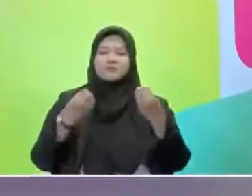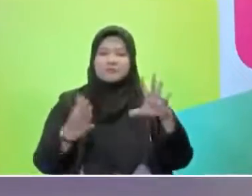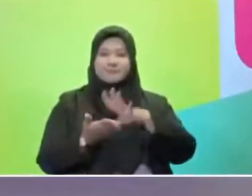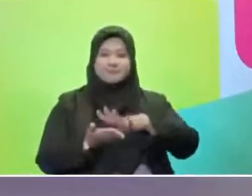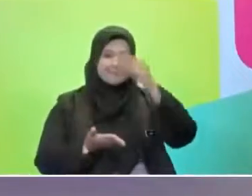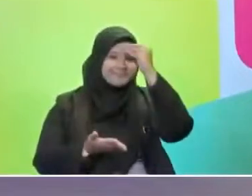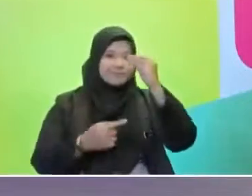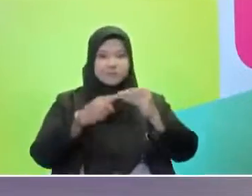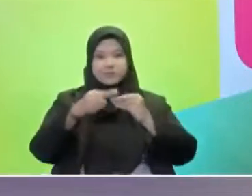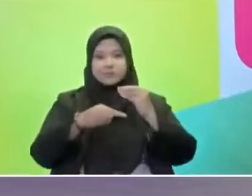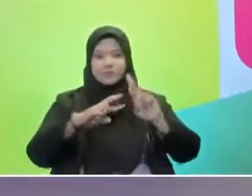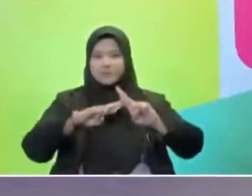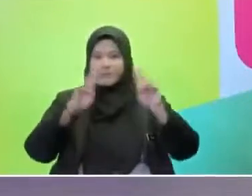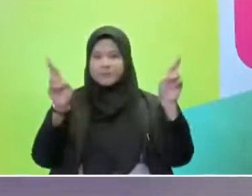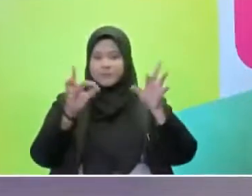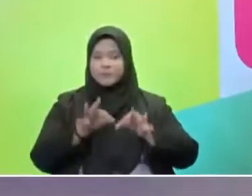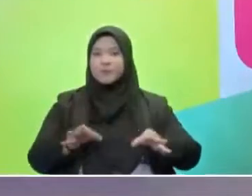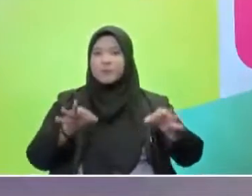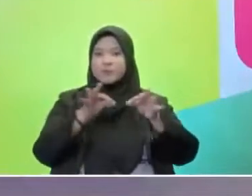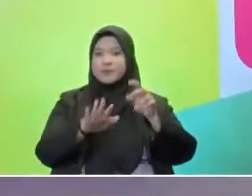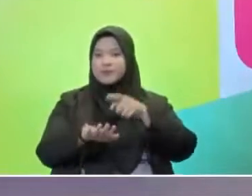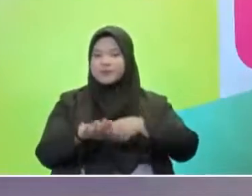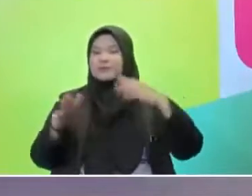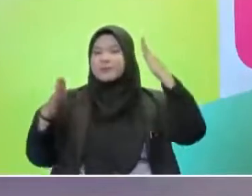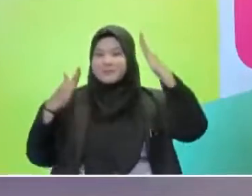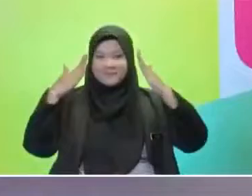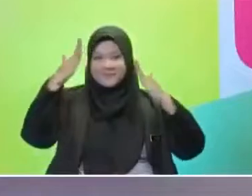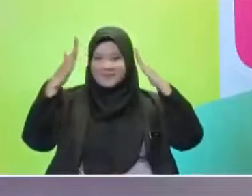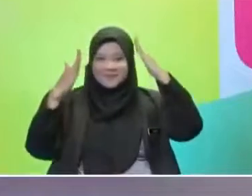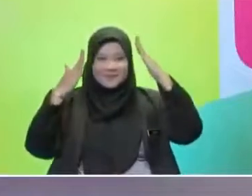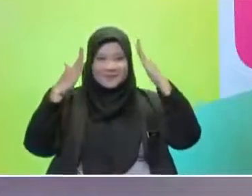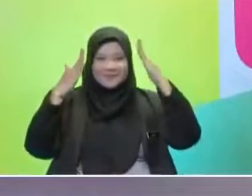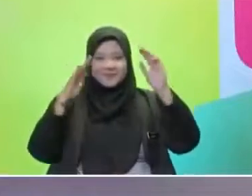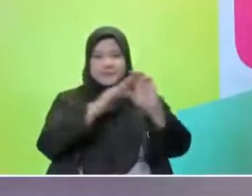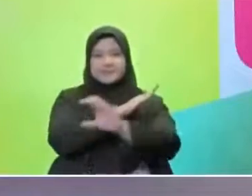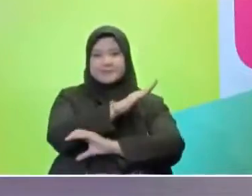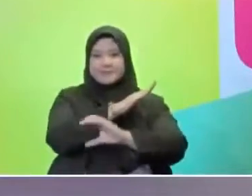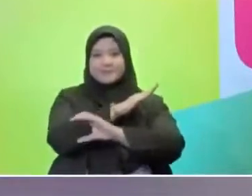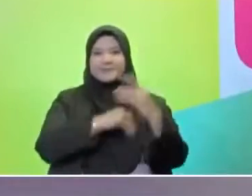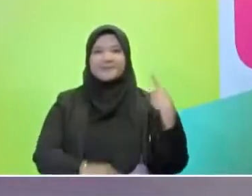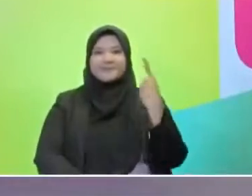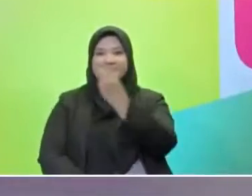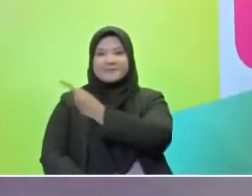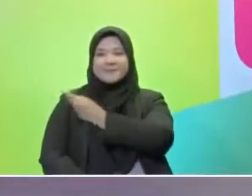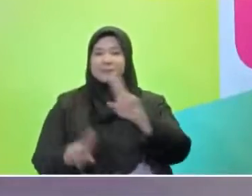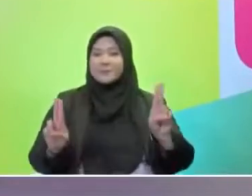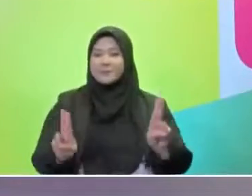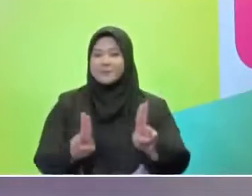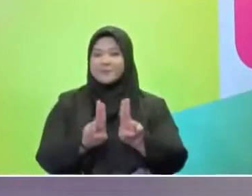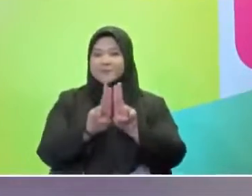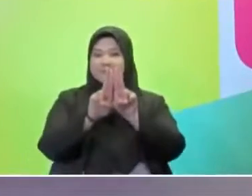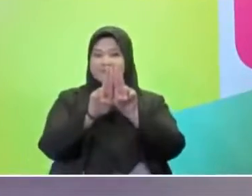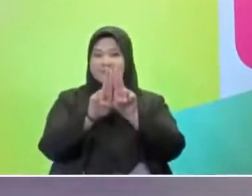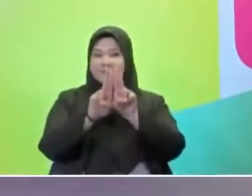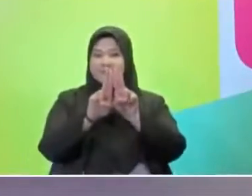Malaysia sebab negara kita ni berbilang kaum dan juga harmoni. Baiklah murid-murid di rumah, saya nak ucapkan terima kasih kepada cikgu kita